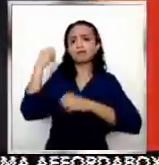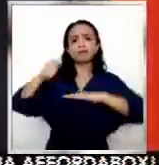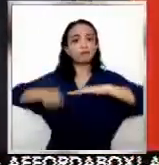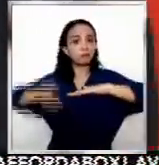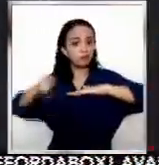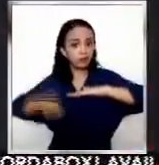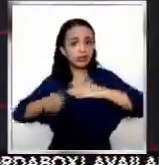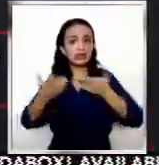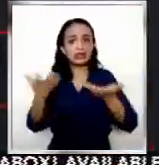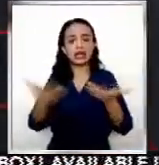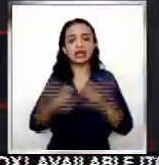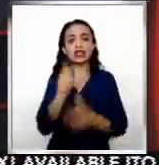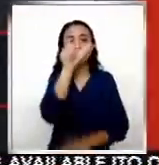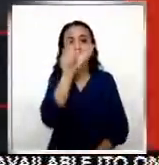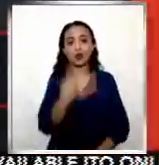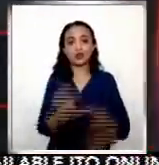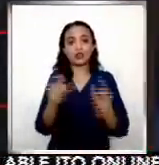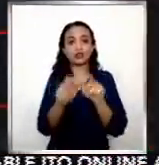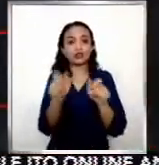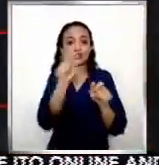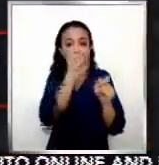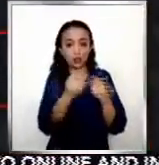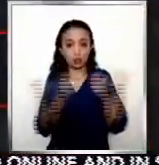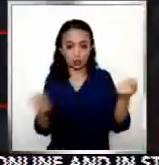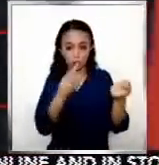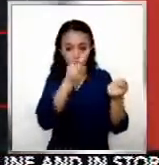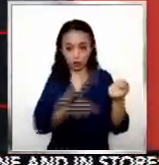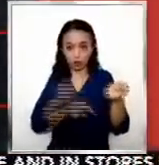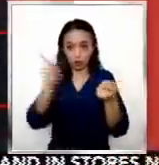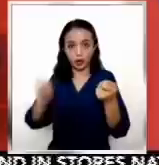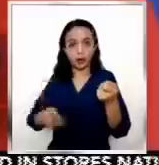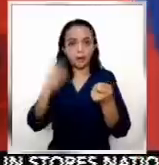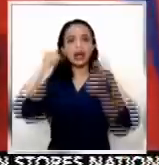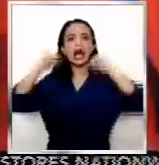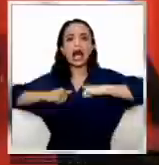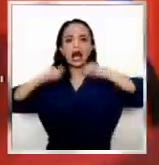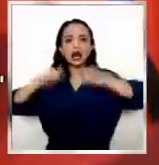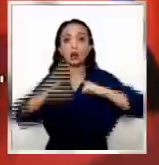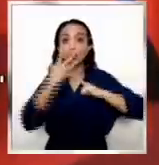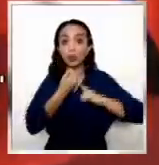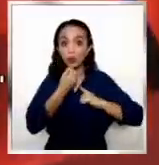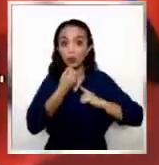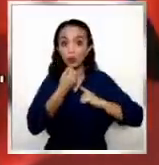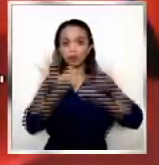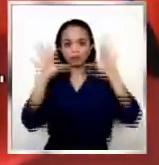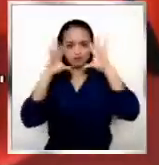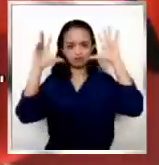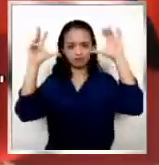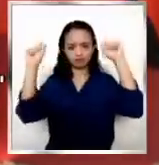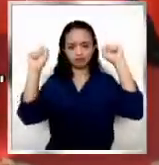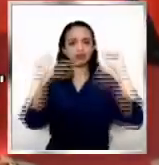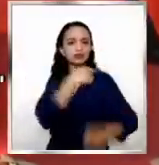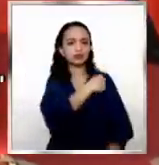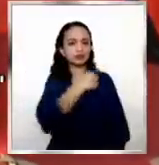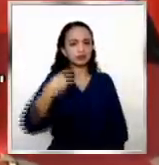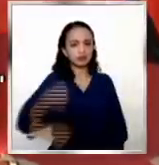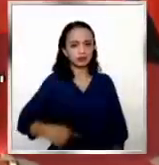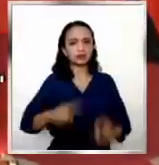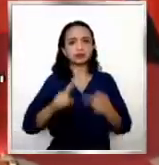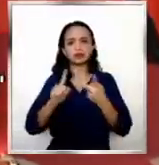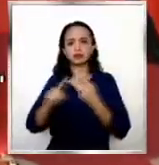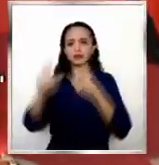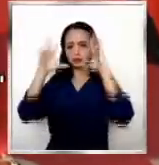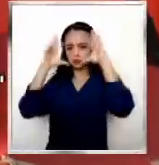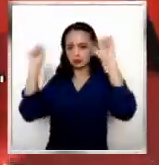Daily Inquirer, dahil yan sa verbal agreement ni na Pangulong Rodrigo Duterte at Chinese President Xi Jinping na pinapayagan